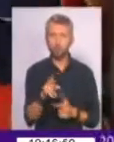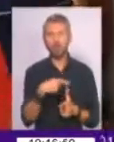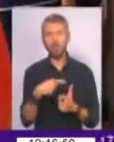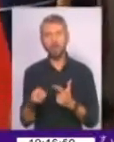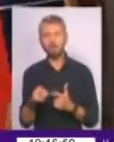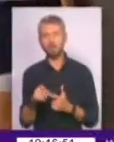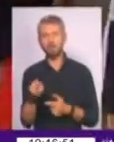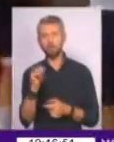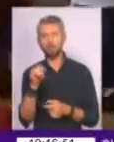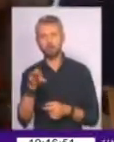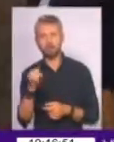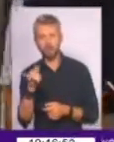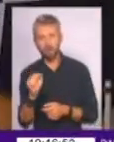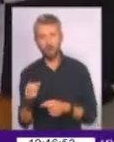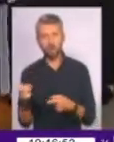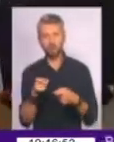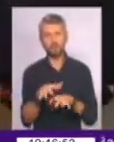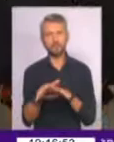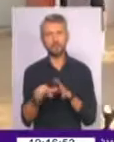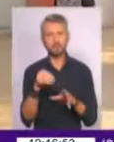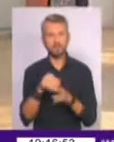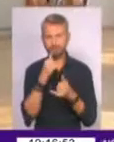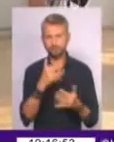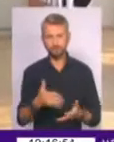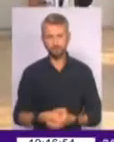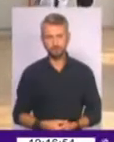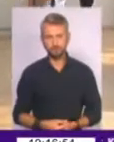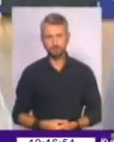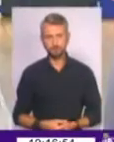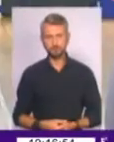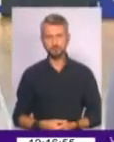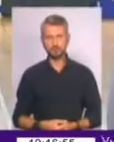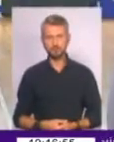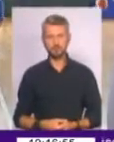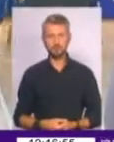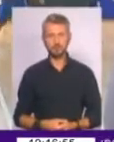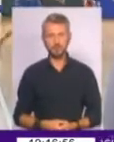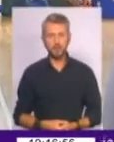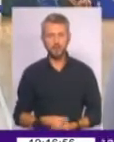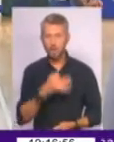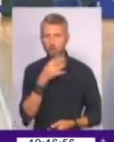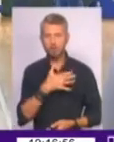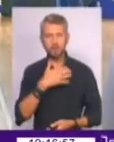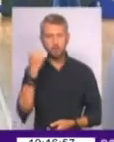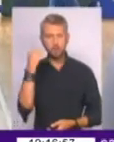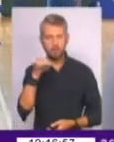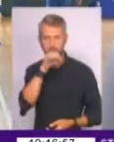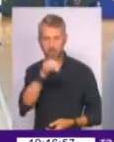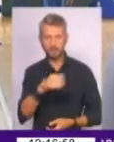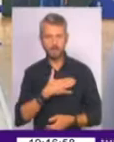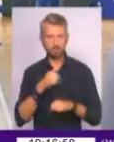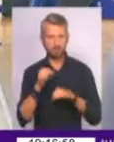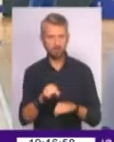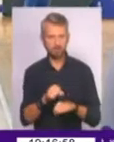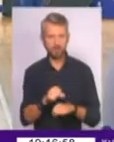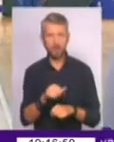натуралізованого Джетера залучити до лав збірної не вдалося. Будь-яка наша перемога прийде тільки благодаря защиті нашій,